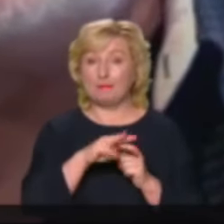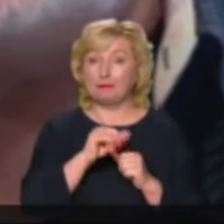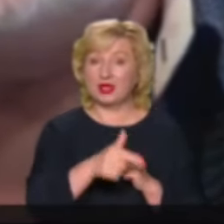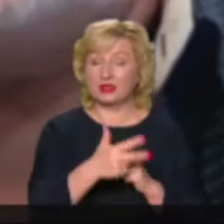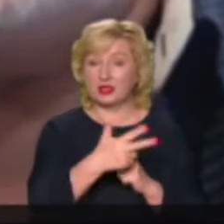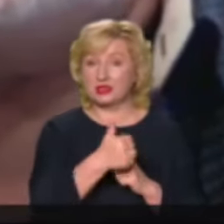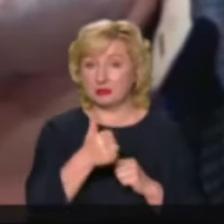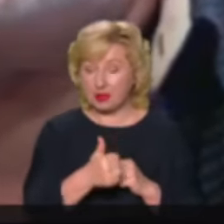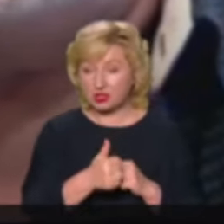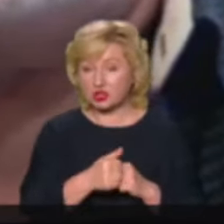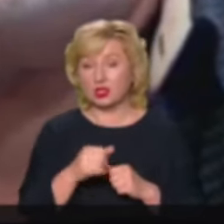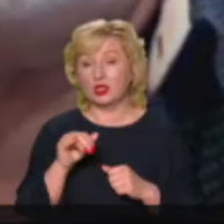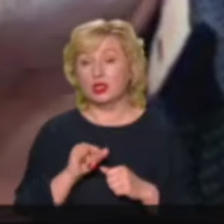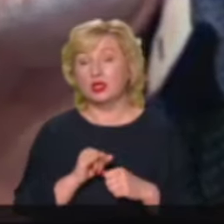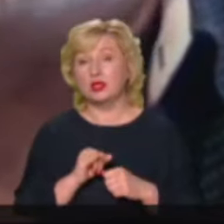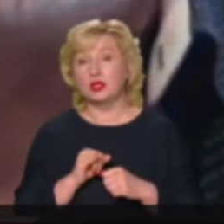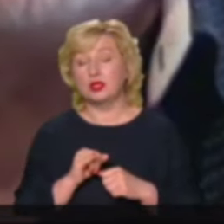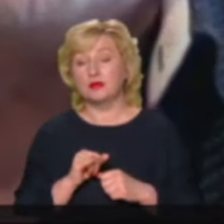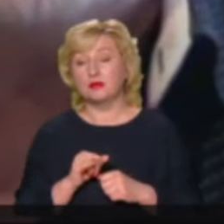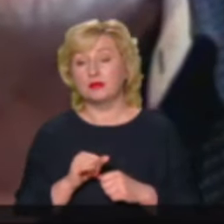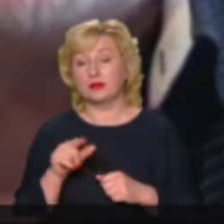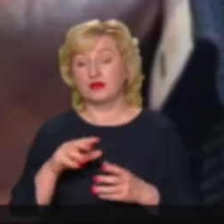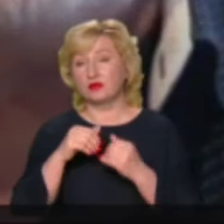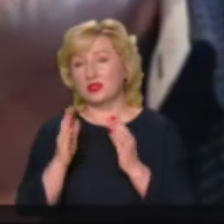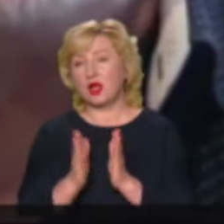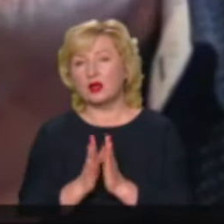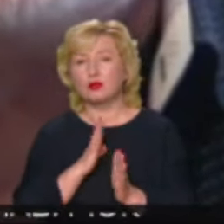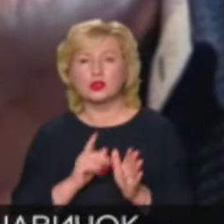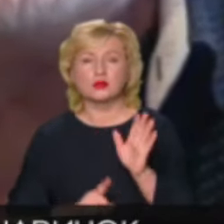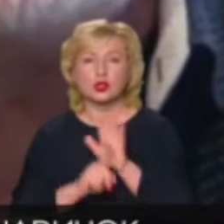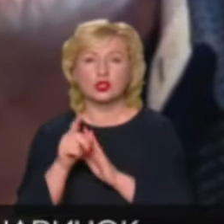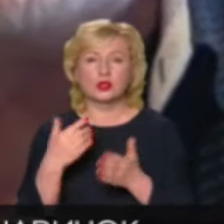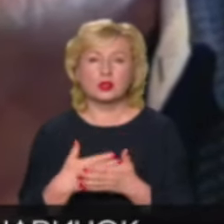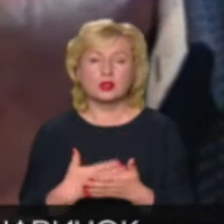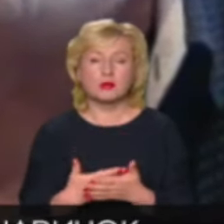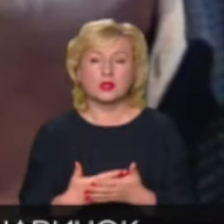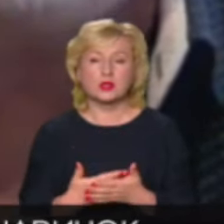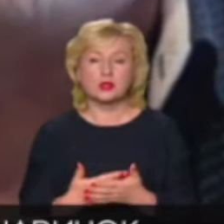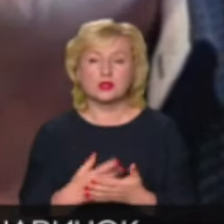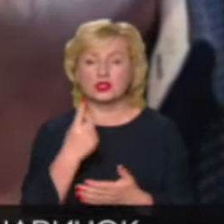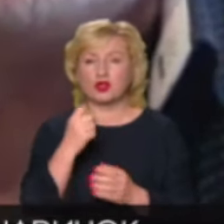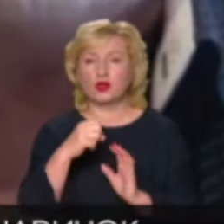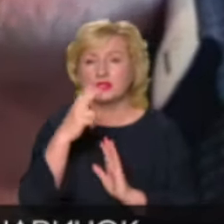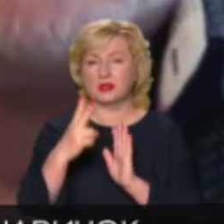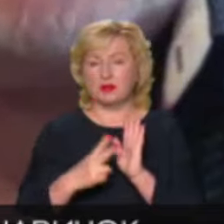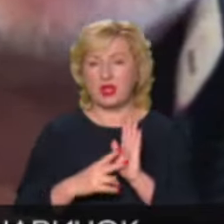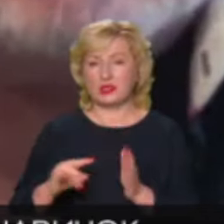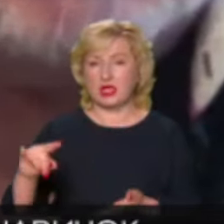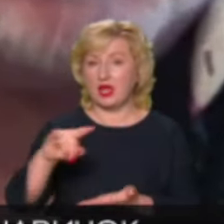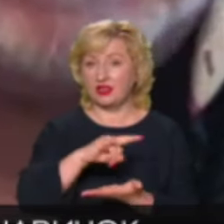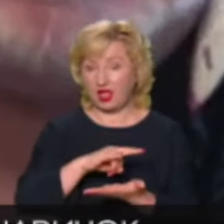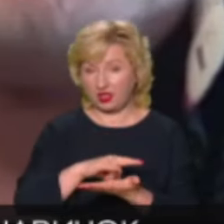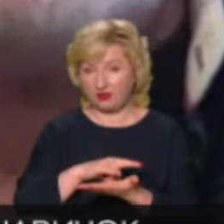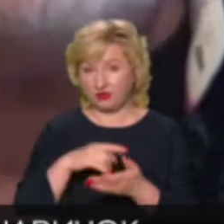Міг-31. І там взагалі було спочатку щось типу 117 літаків